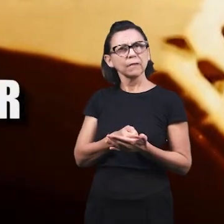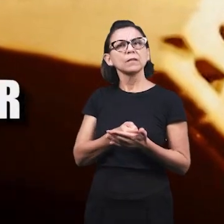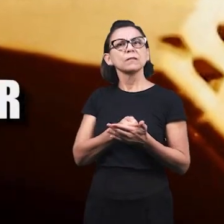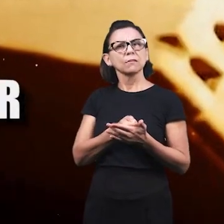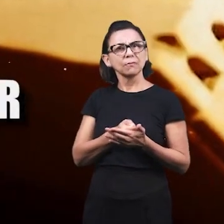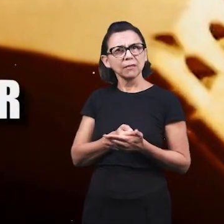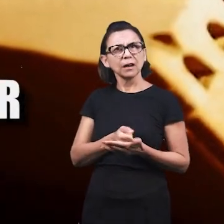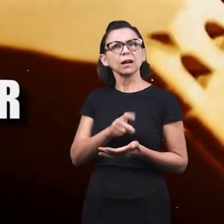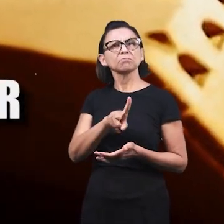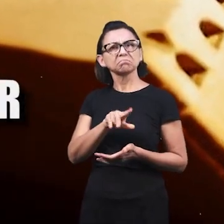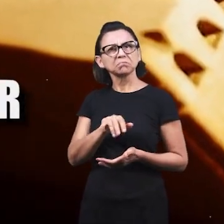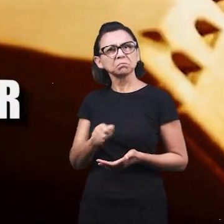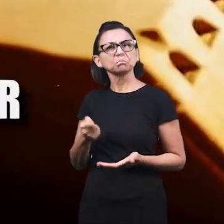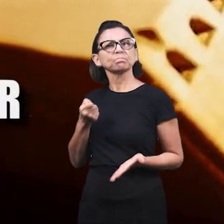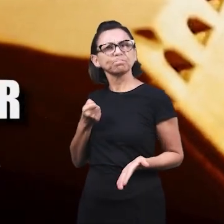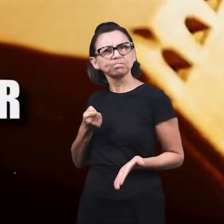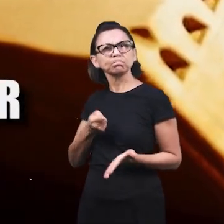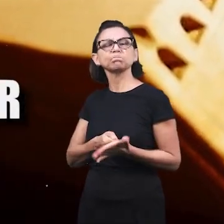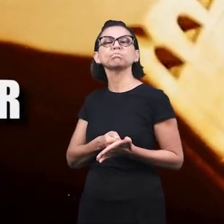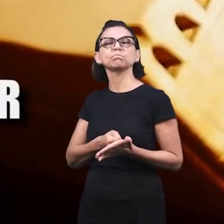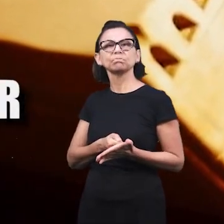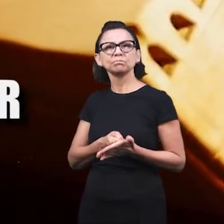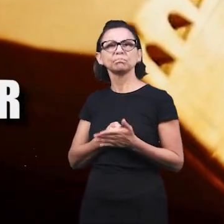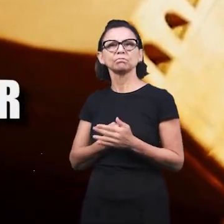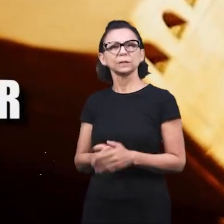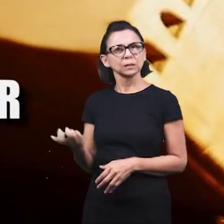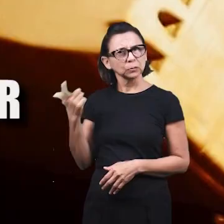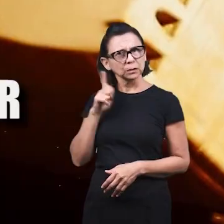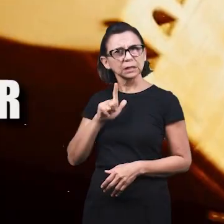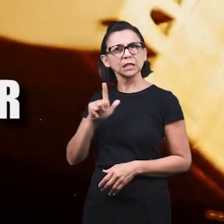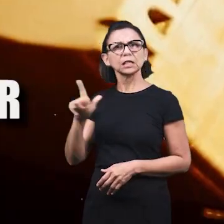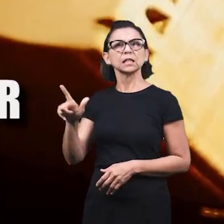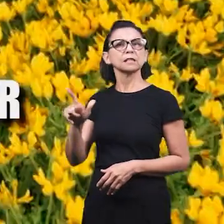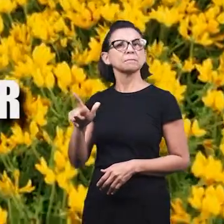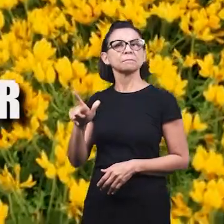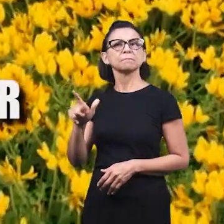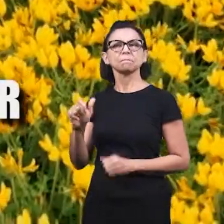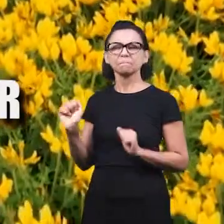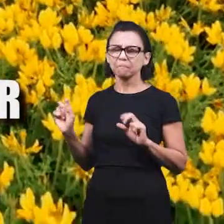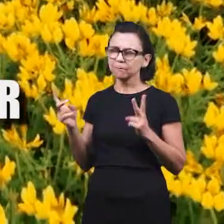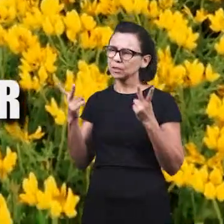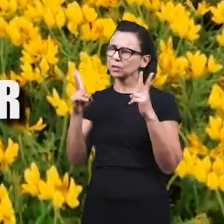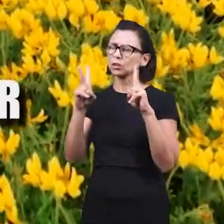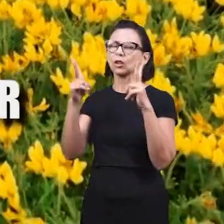Если Бог пообещал, это исполнится, и благословение твое придет.